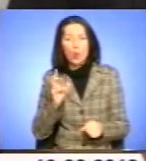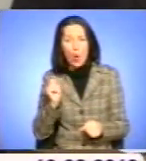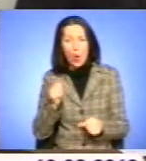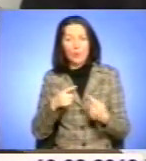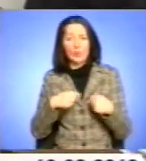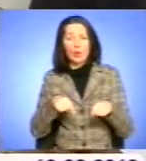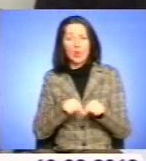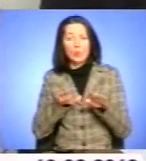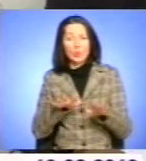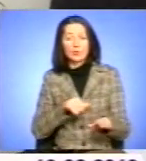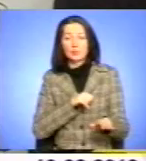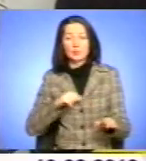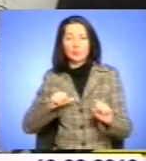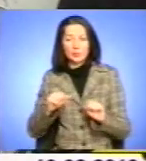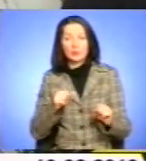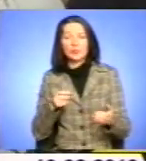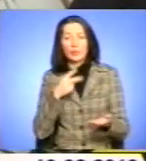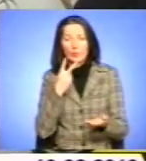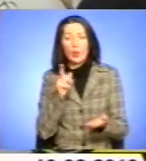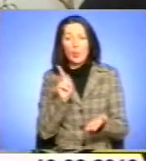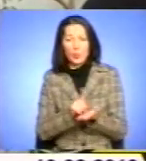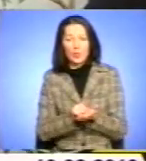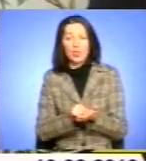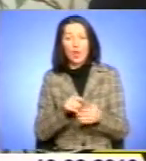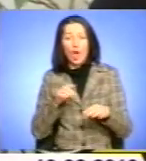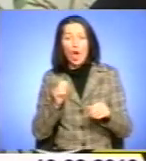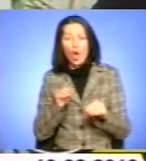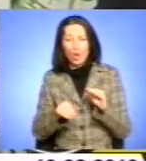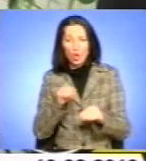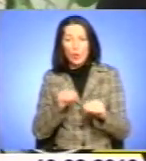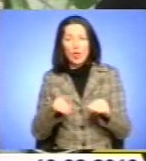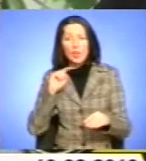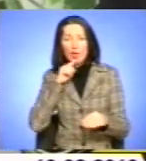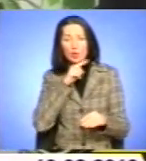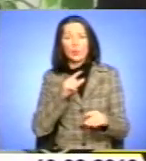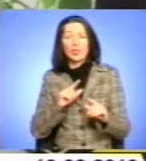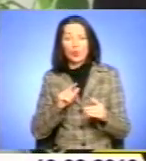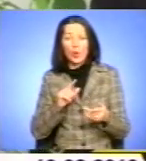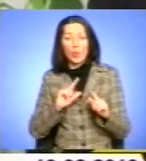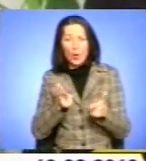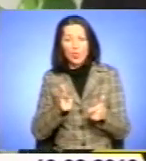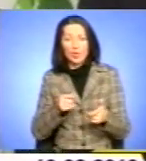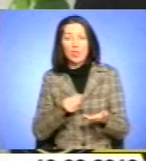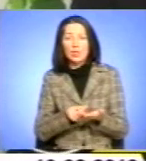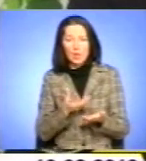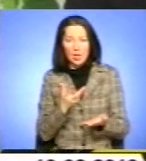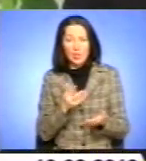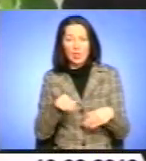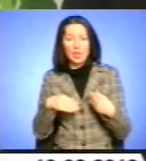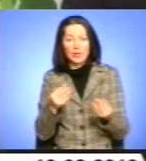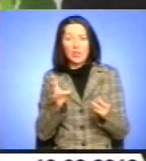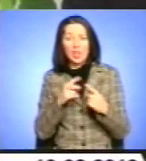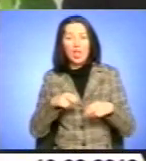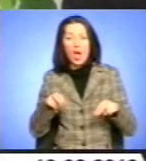розробляти економічно обґрунтовані тарифи і давати на погодження, як я зазначив, згідно статті 20 про Антимонопольний